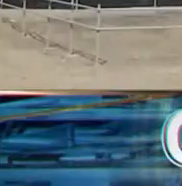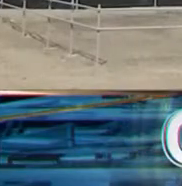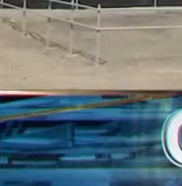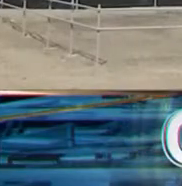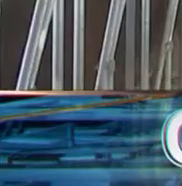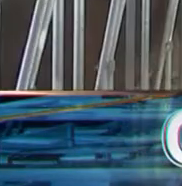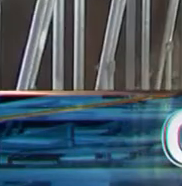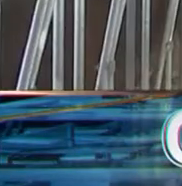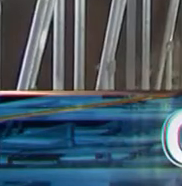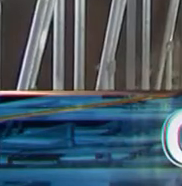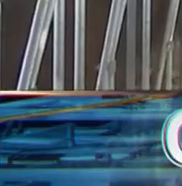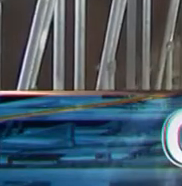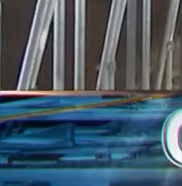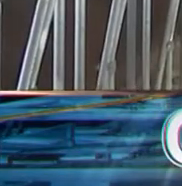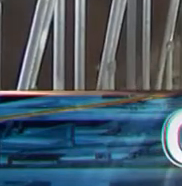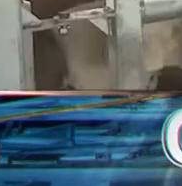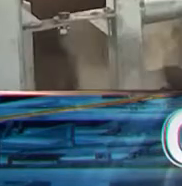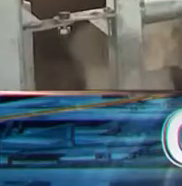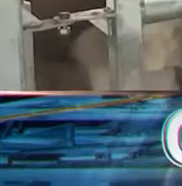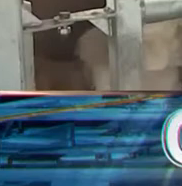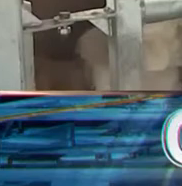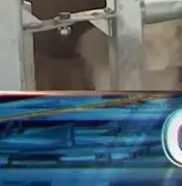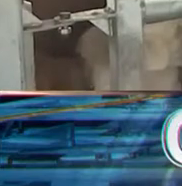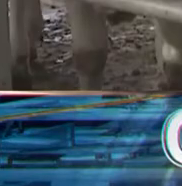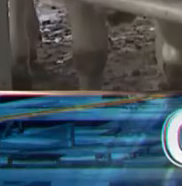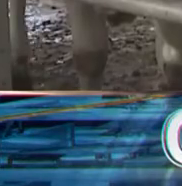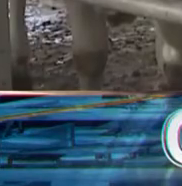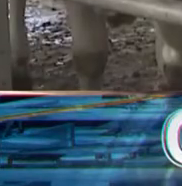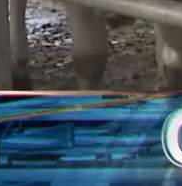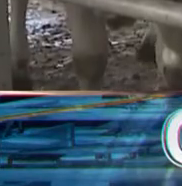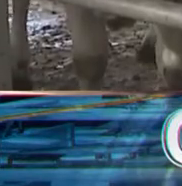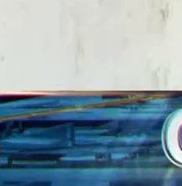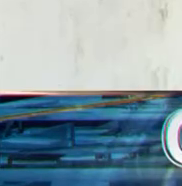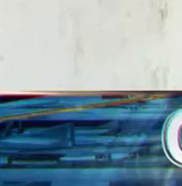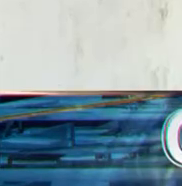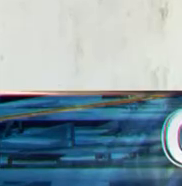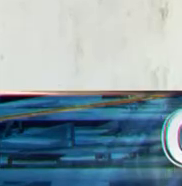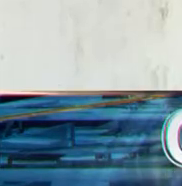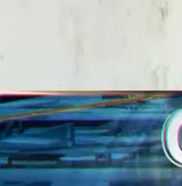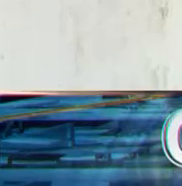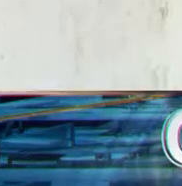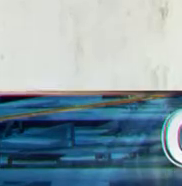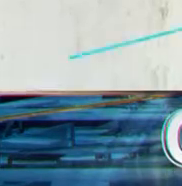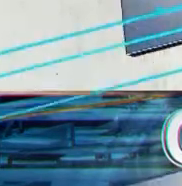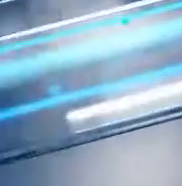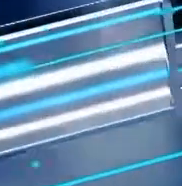Инновации в деле. Благодаря новым технологиям молочная ферма «Коктал-Агро» намерена значительно увеличить надои